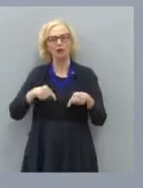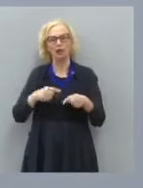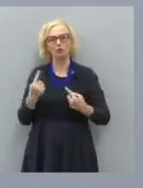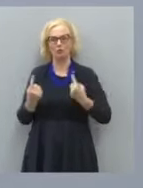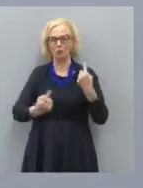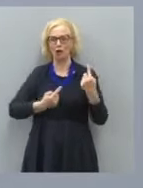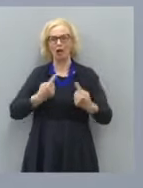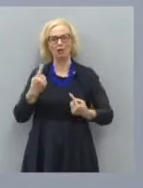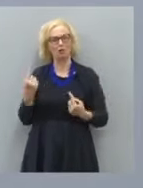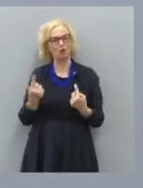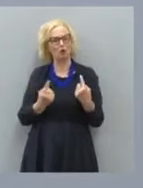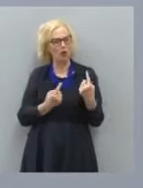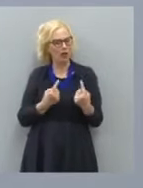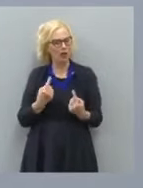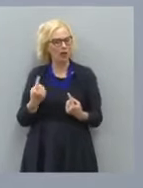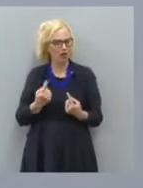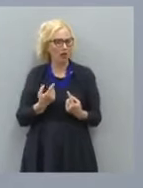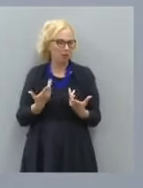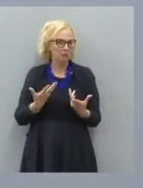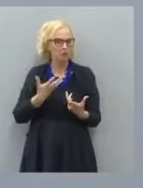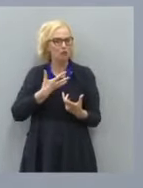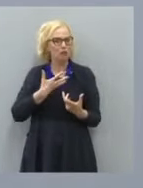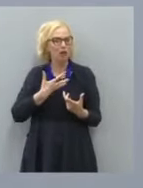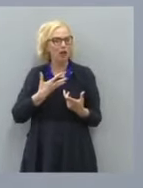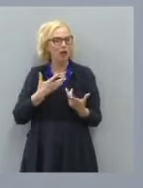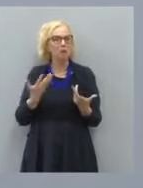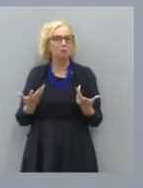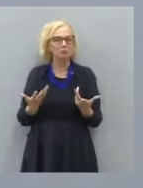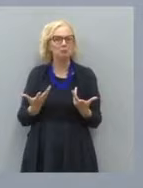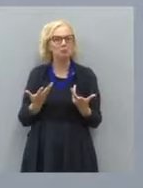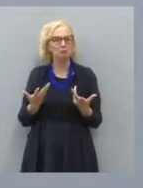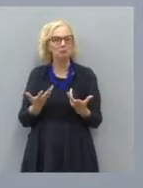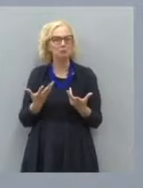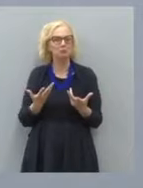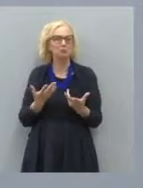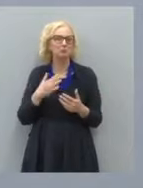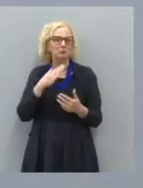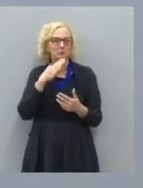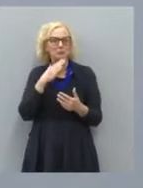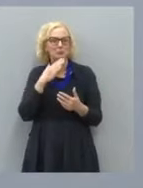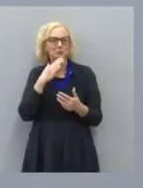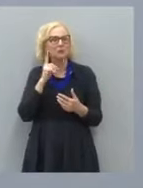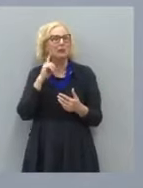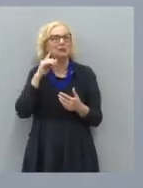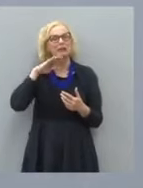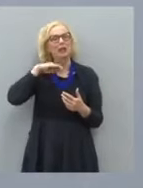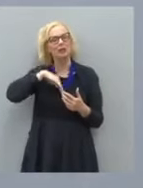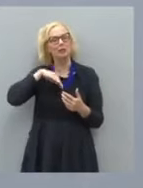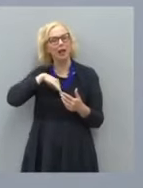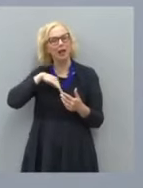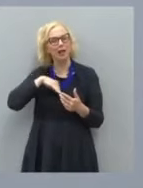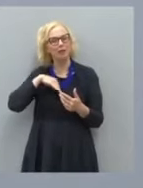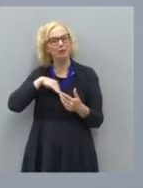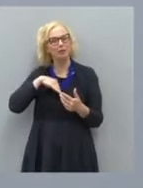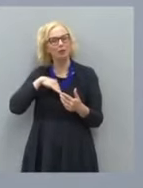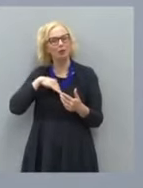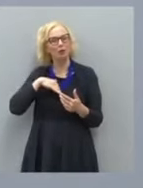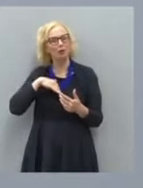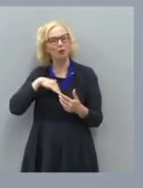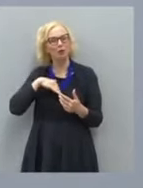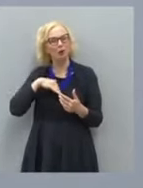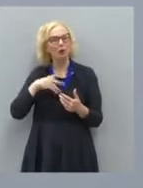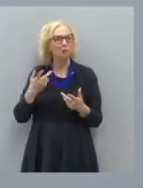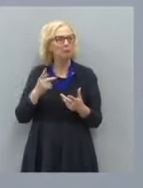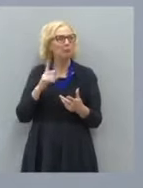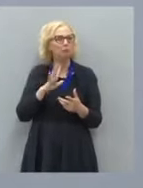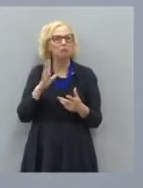d di maggiore sentimento di di